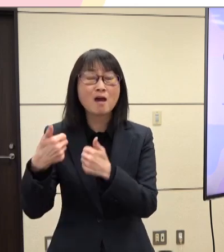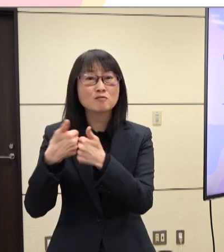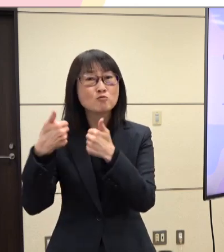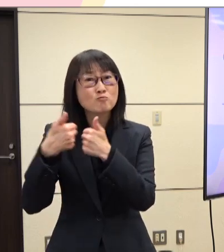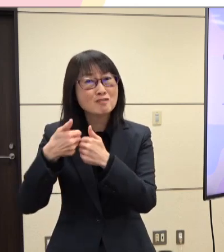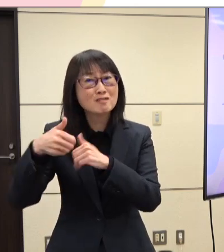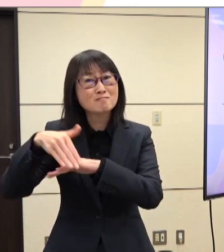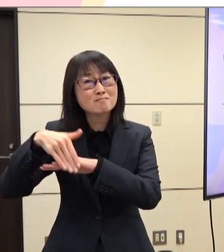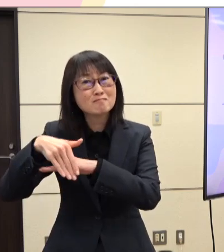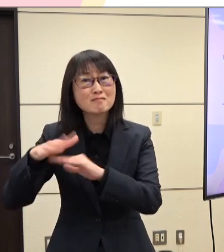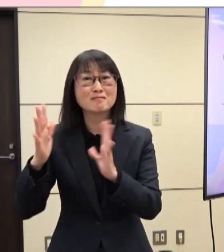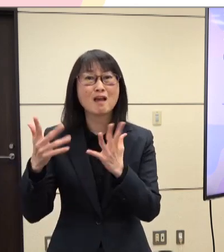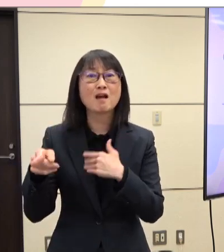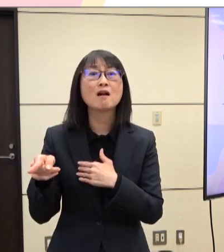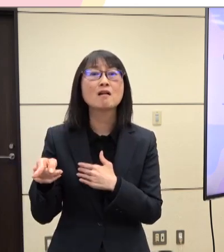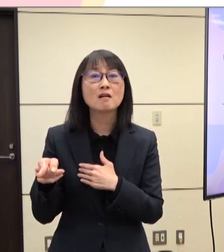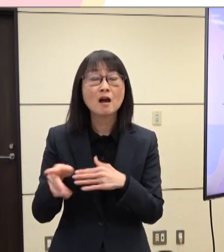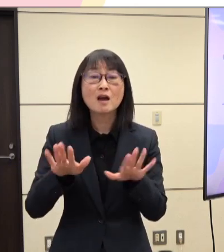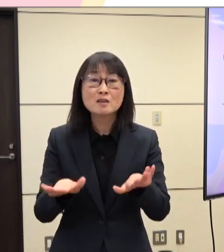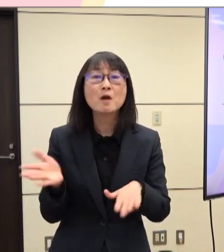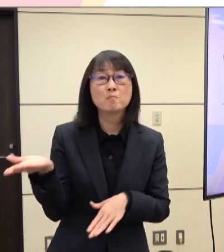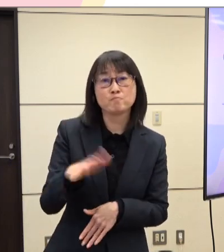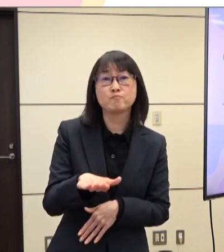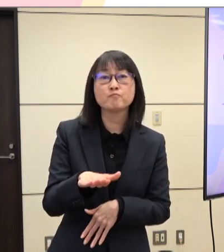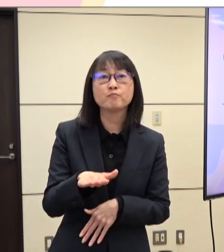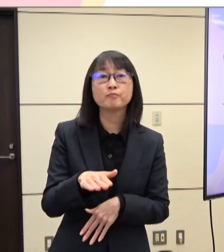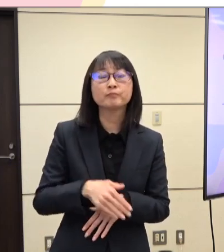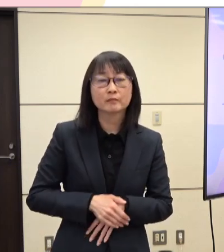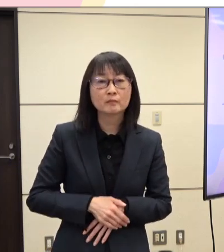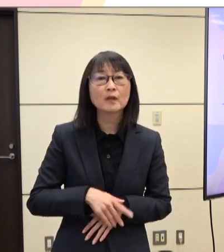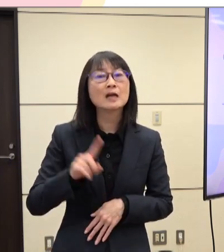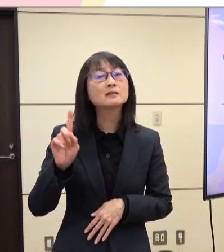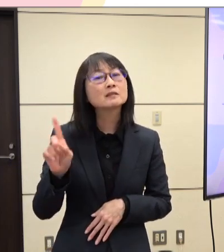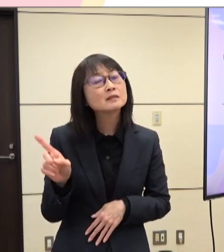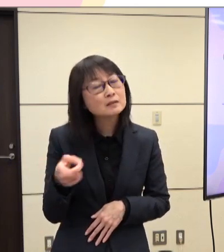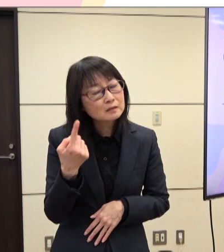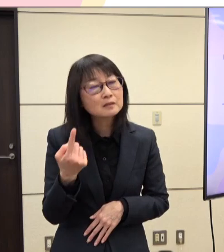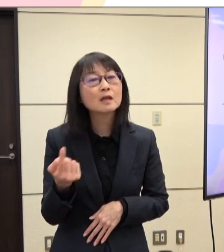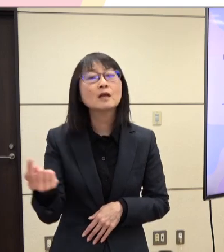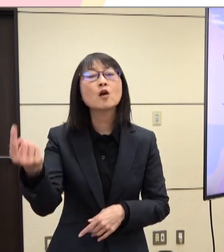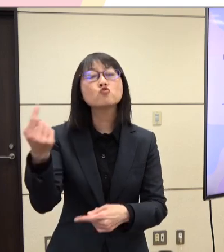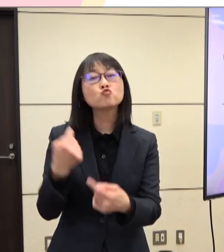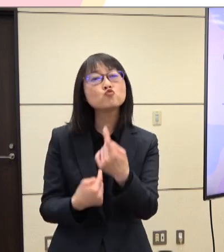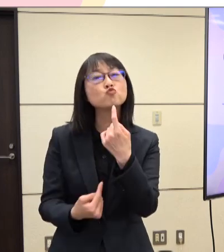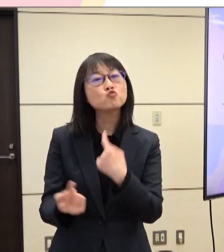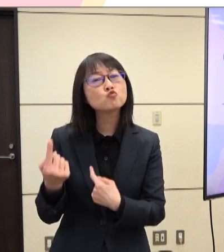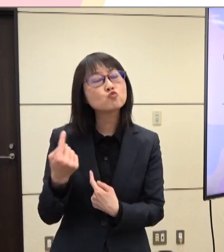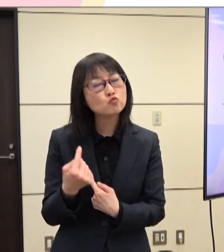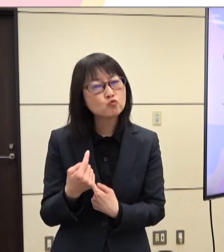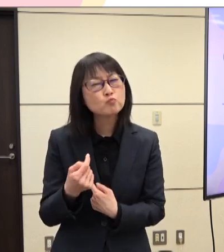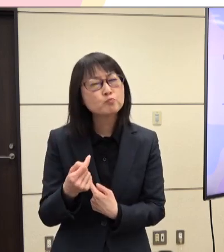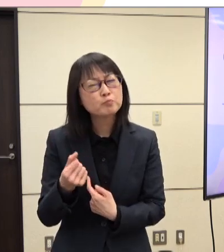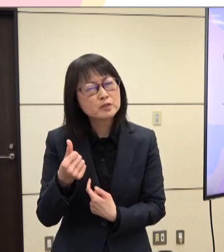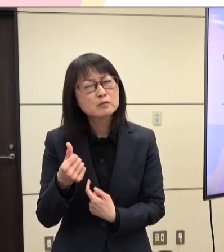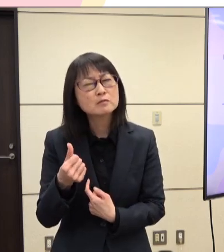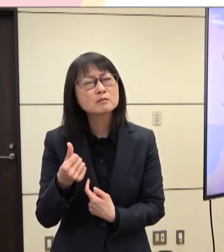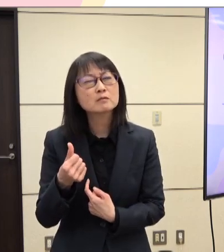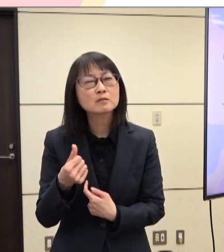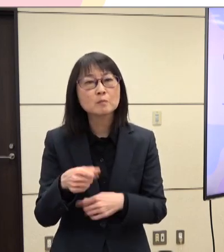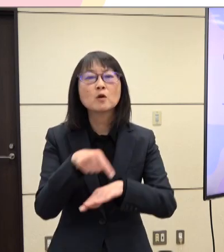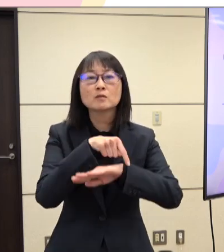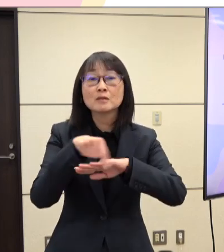市の施策を通じたということなんで、自然体で移住されている方はいらっしゃったと思いますけども、市の政策を通じて移住したという